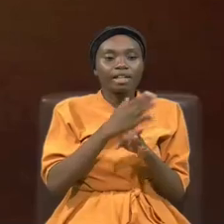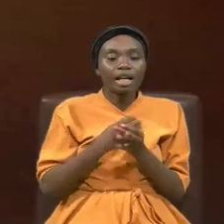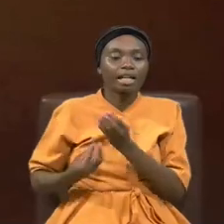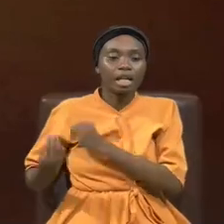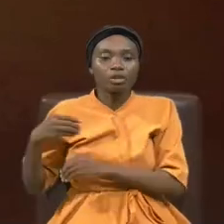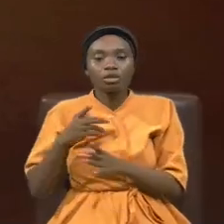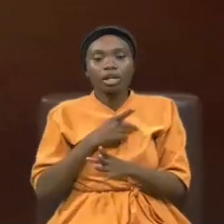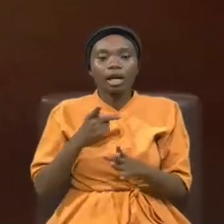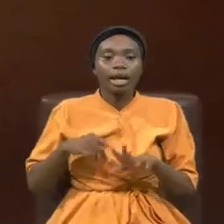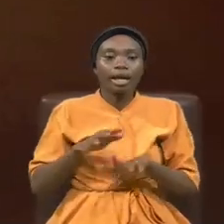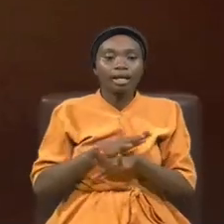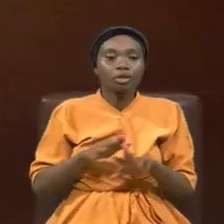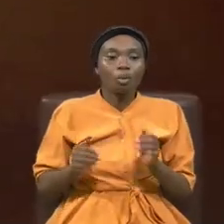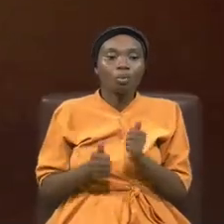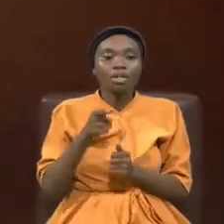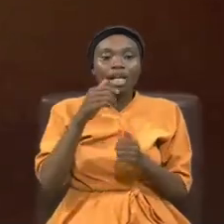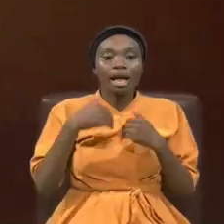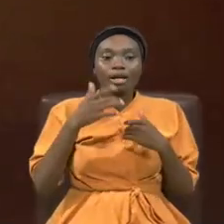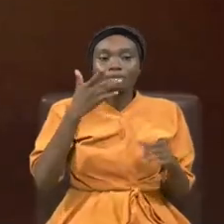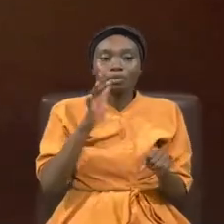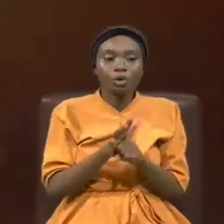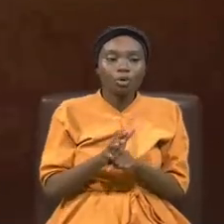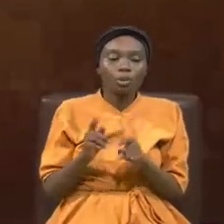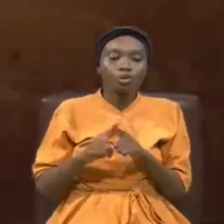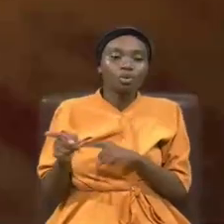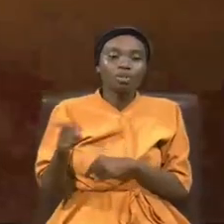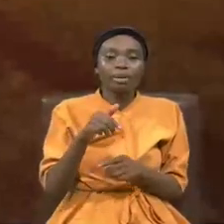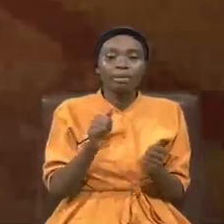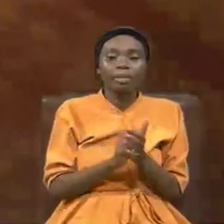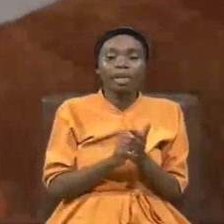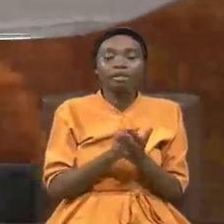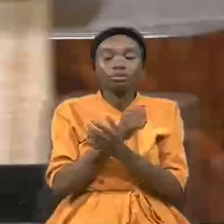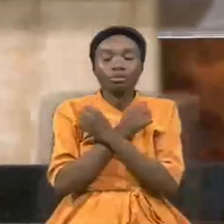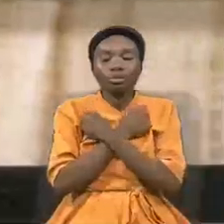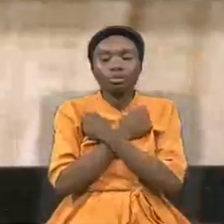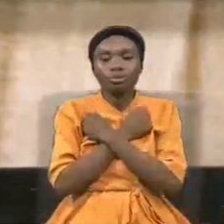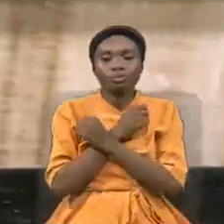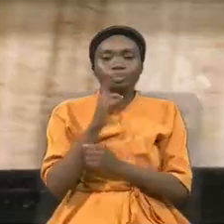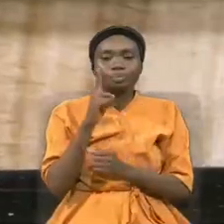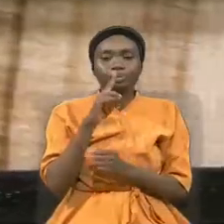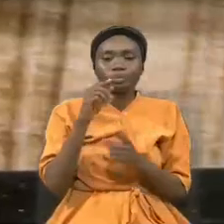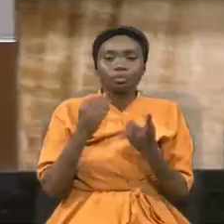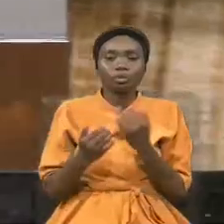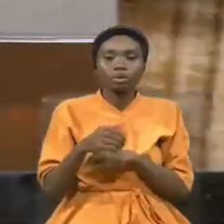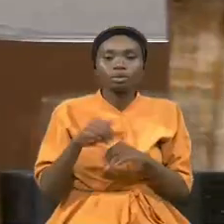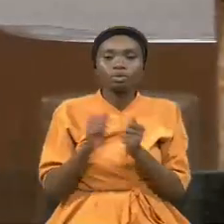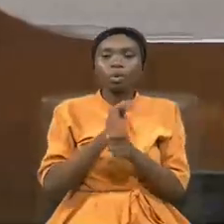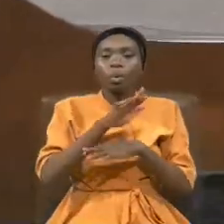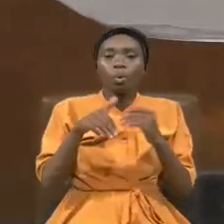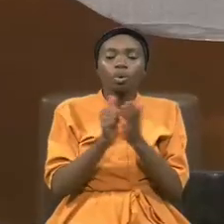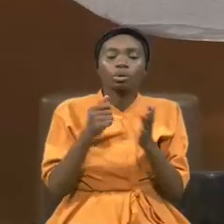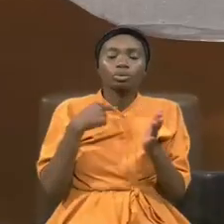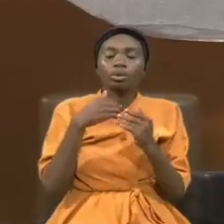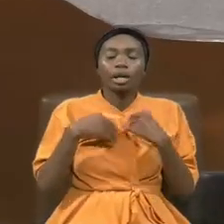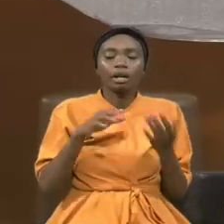qu'ils soient riches en la foi et héritiers du royaume qu'il a promis à ceux qui l'aiment? Ce soir, avec tout ce